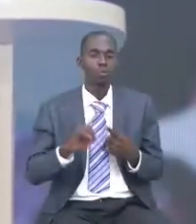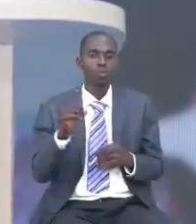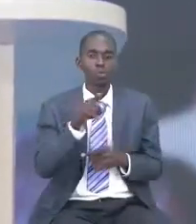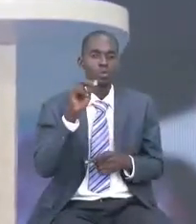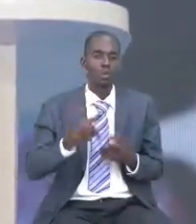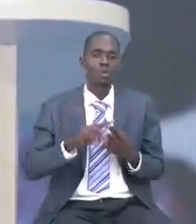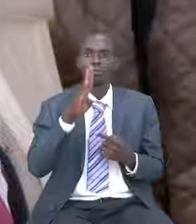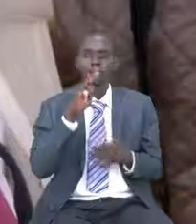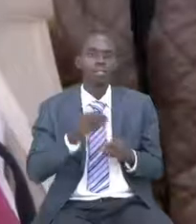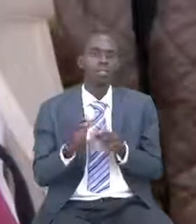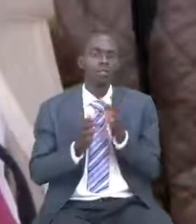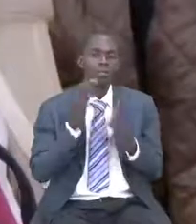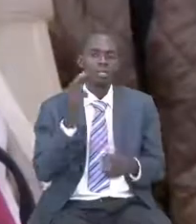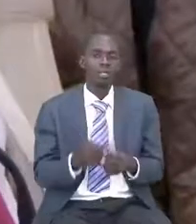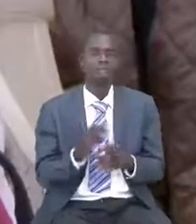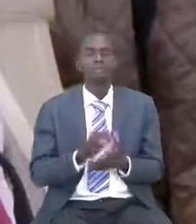au nom de Jésus.